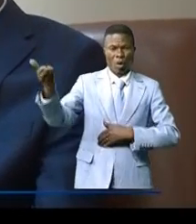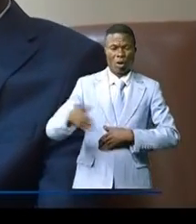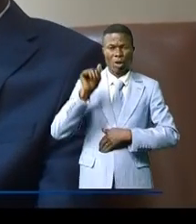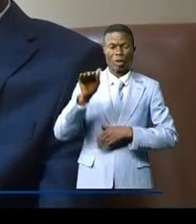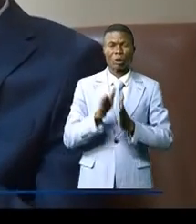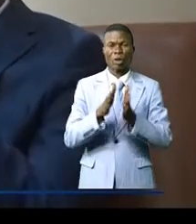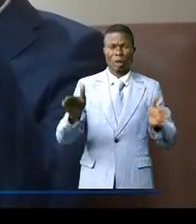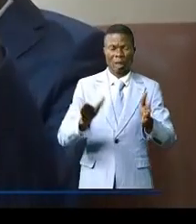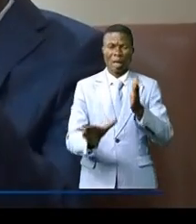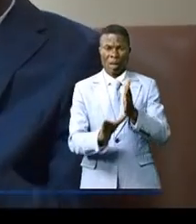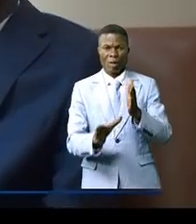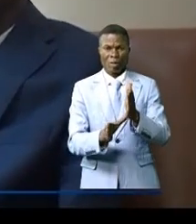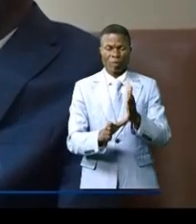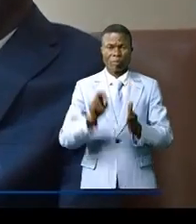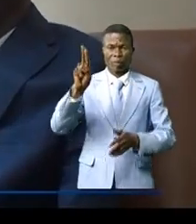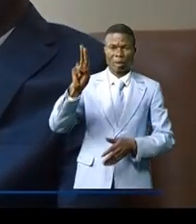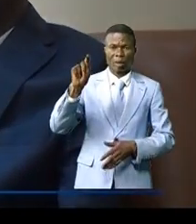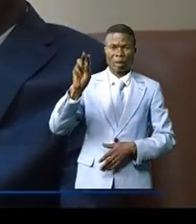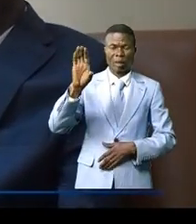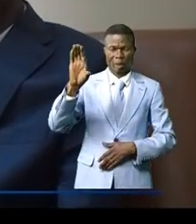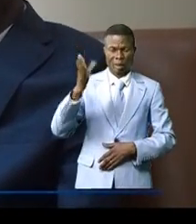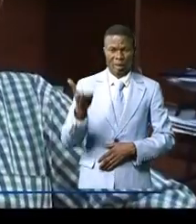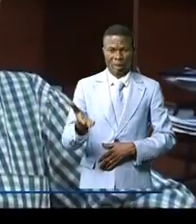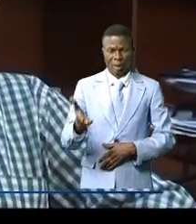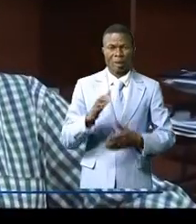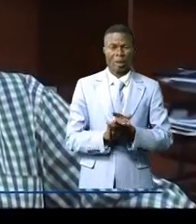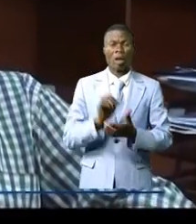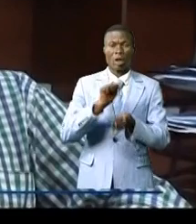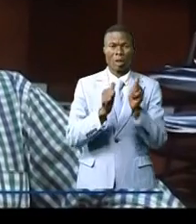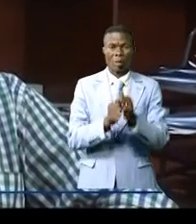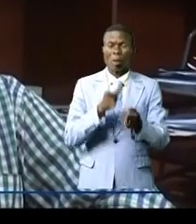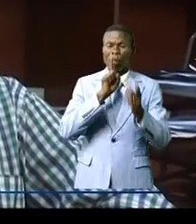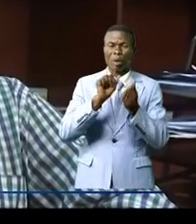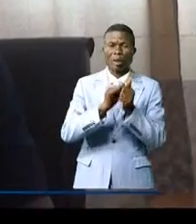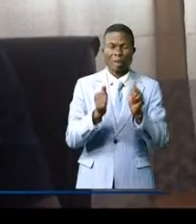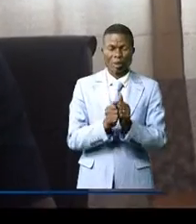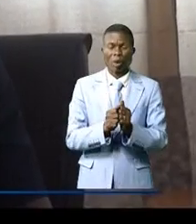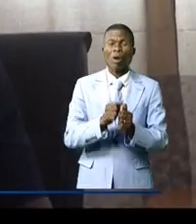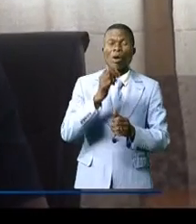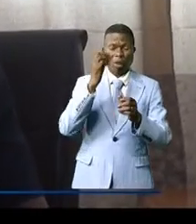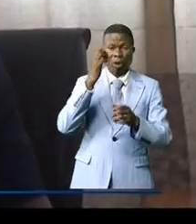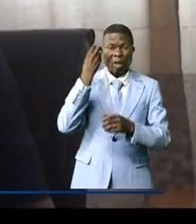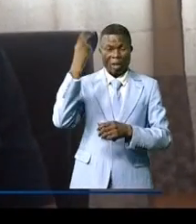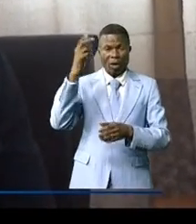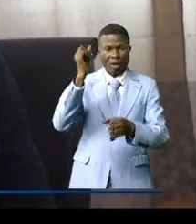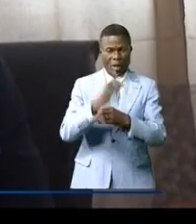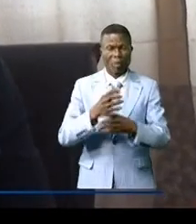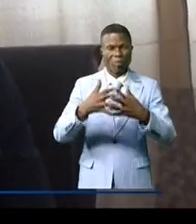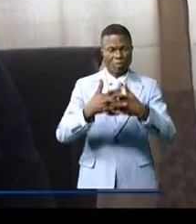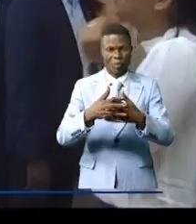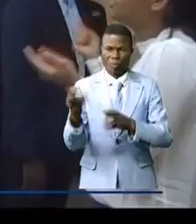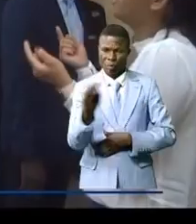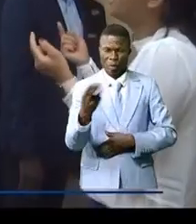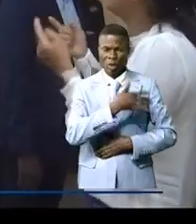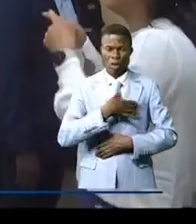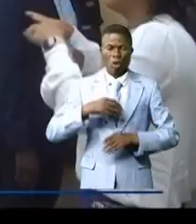directeur général AI de la RTNC, Robert Belide Bunga. Question d'échanger sur la concrétisation du dit partenariat. Au nom